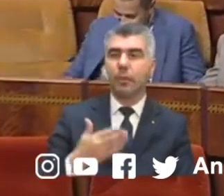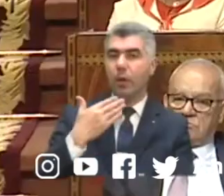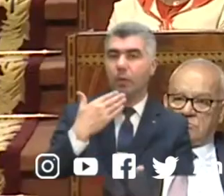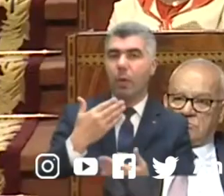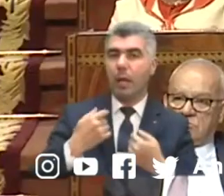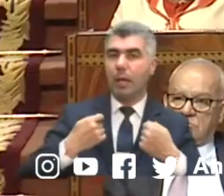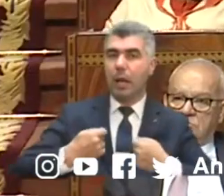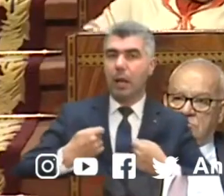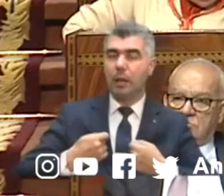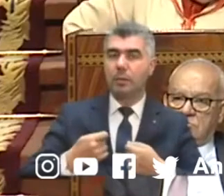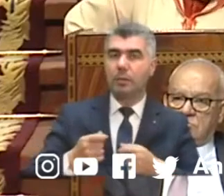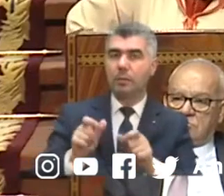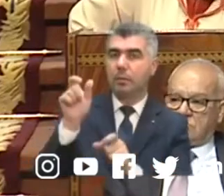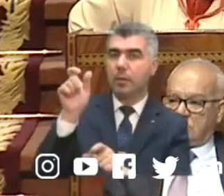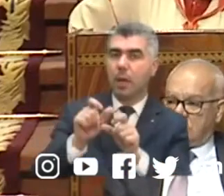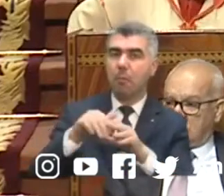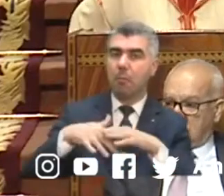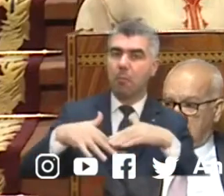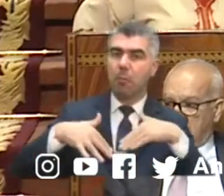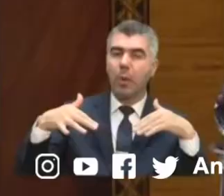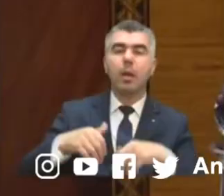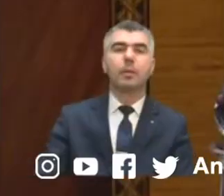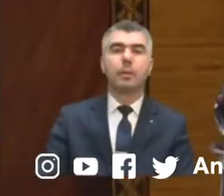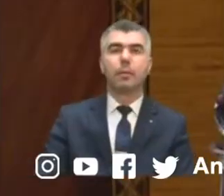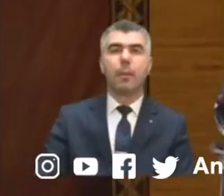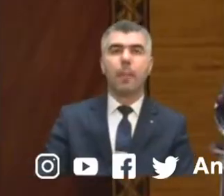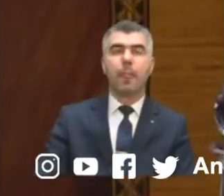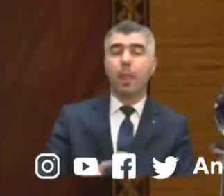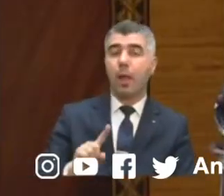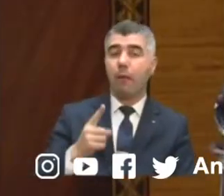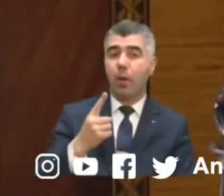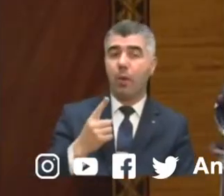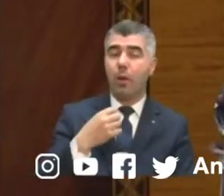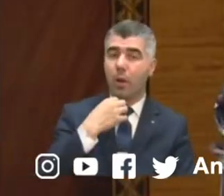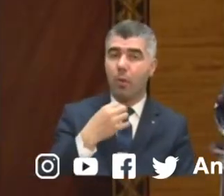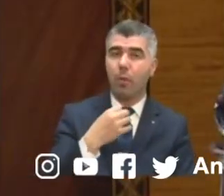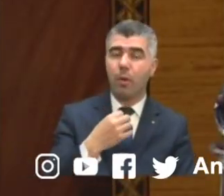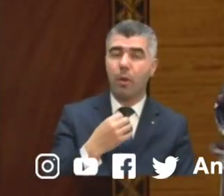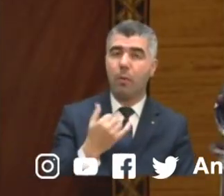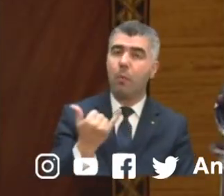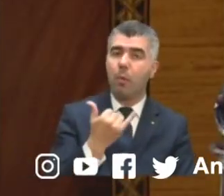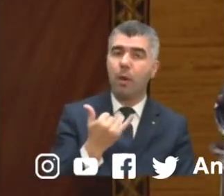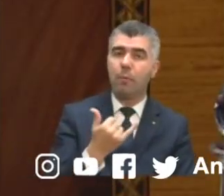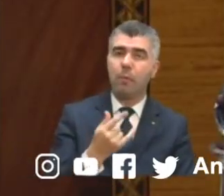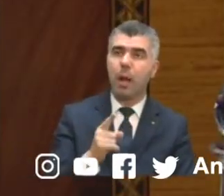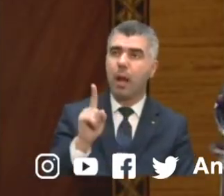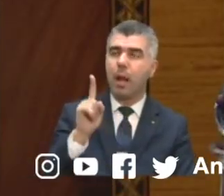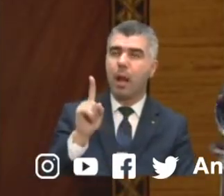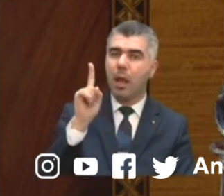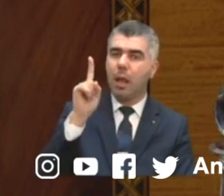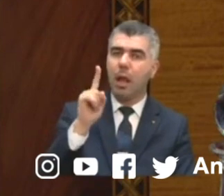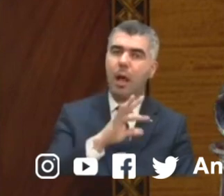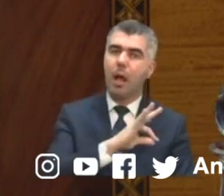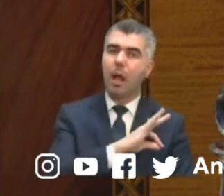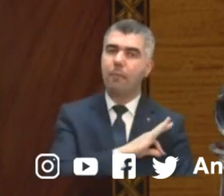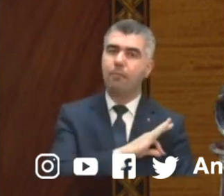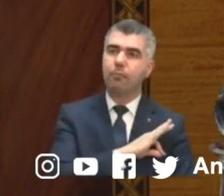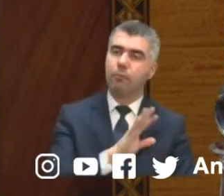محترم سيدات والسادة النواب المحترمون، فبداية أريد أن أتقدم بخالص العزاء لأسر